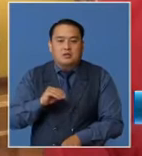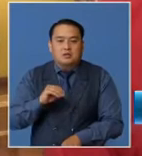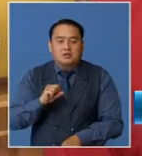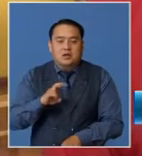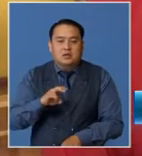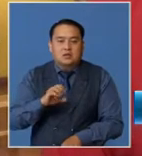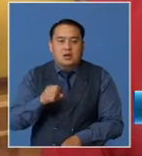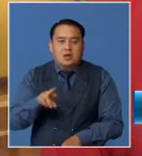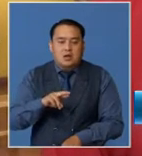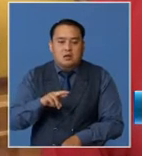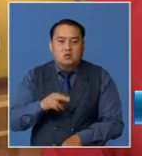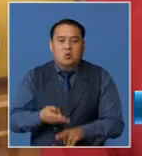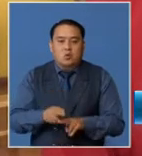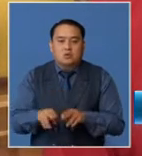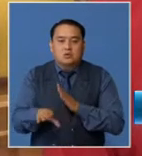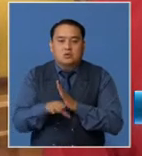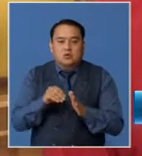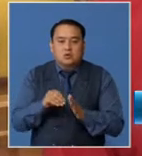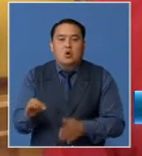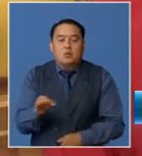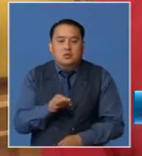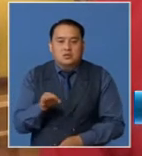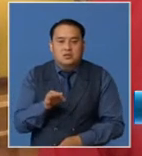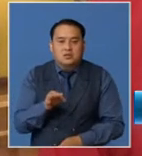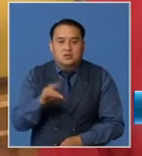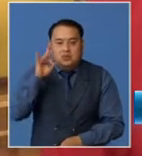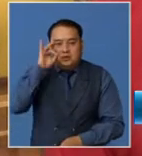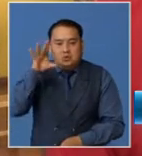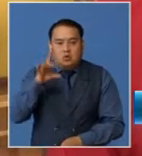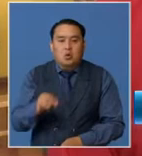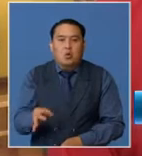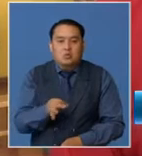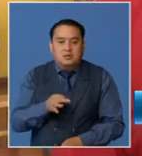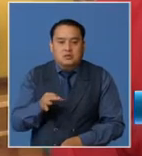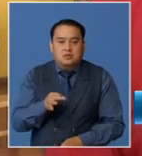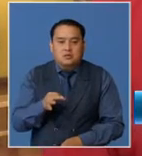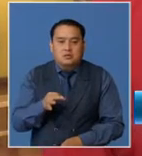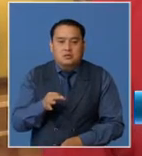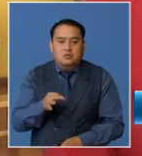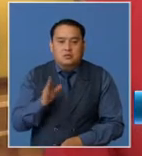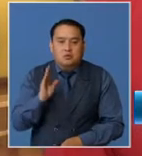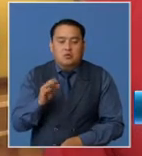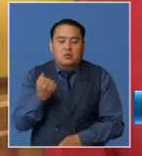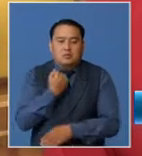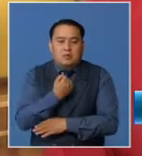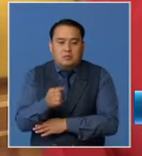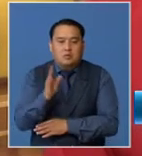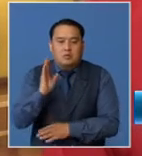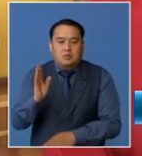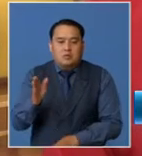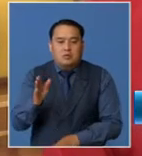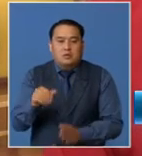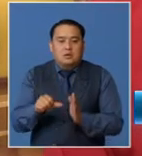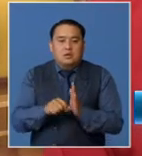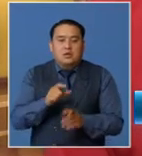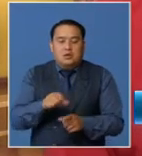Жансая, тоже член сборной области, чемпионка области. И ожидаем, что они вот все 6